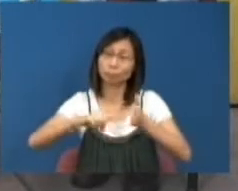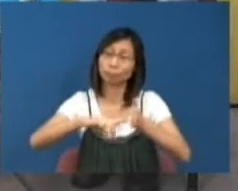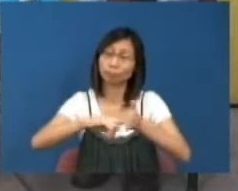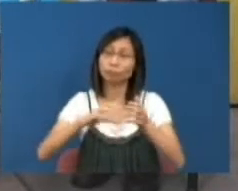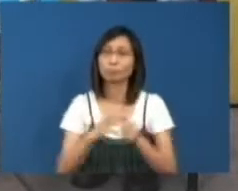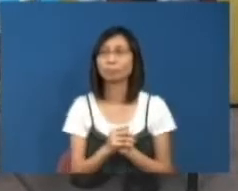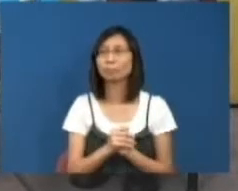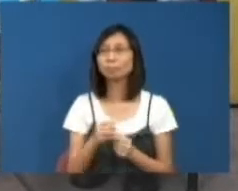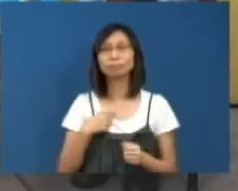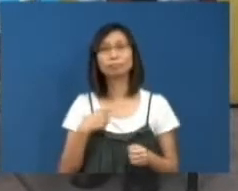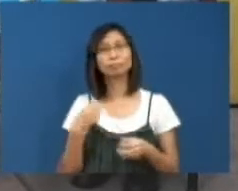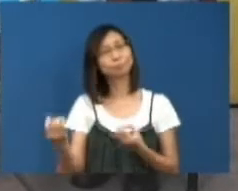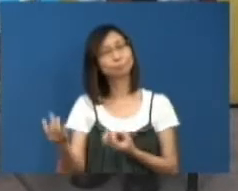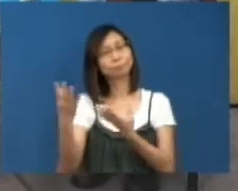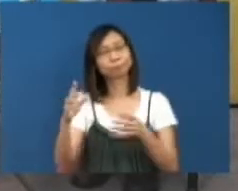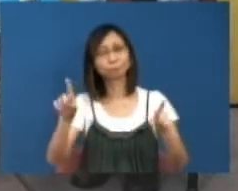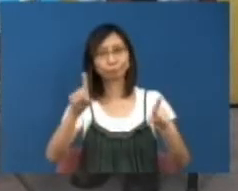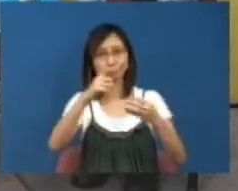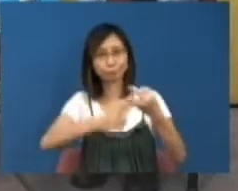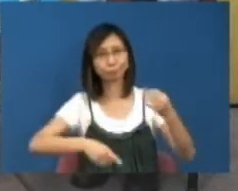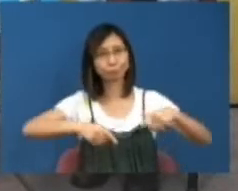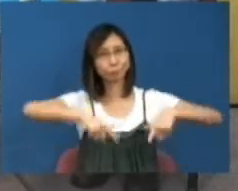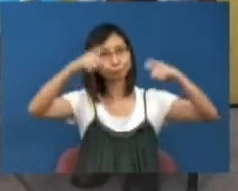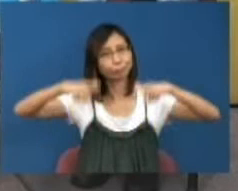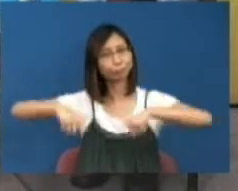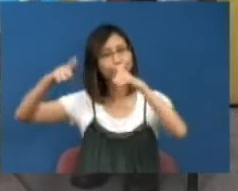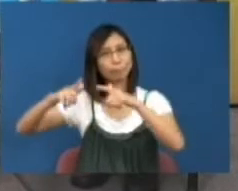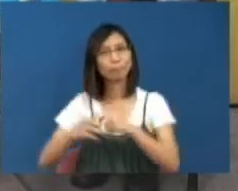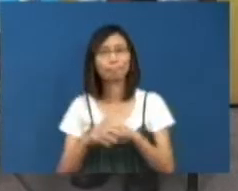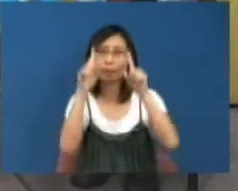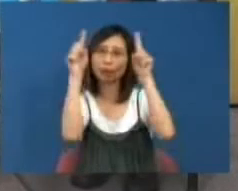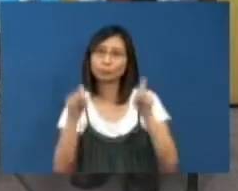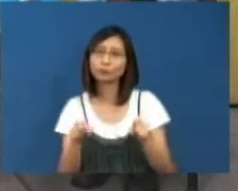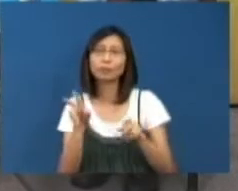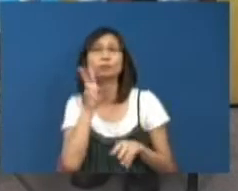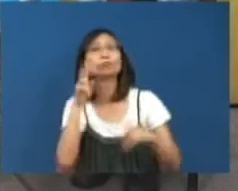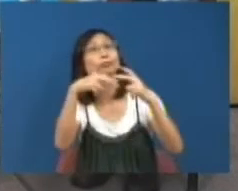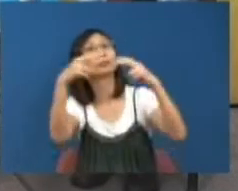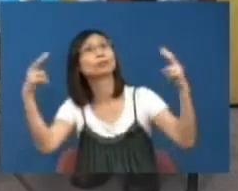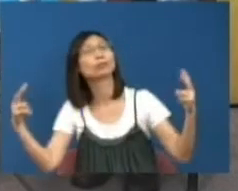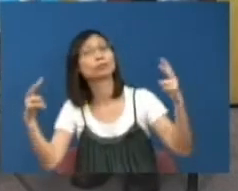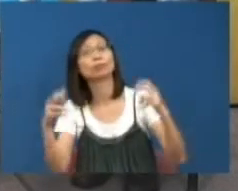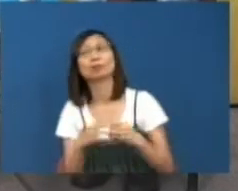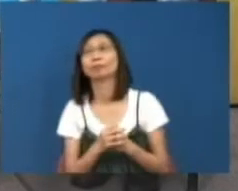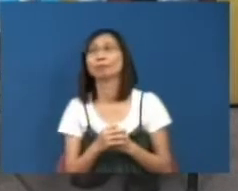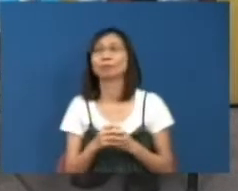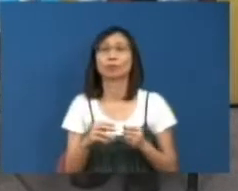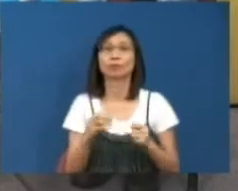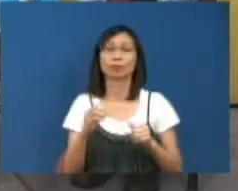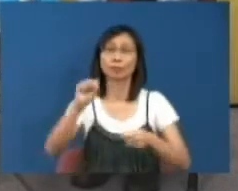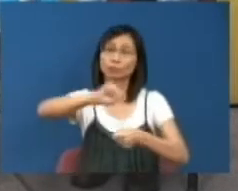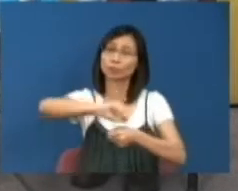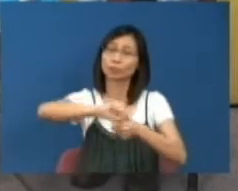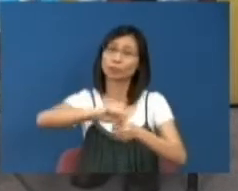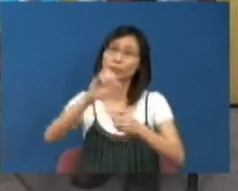意阿林博士講嗰個問題就係。其實如果喺橋墩咧起再生能源或者啲風